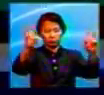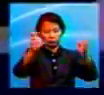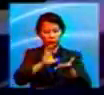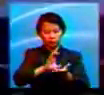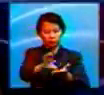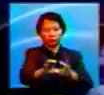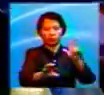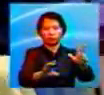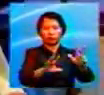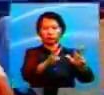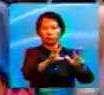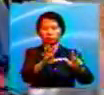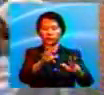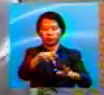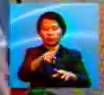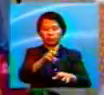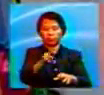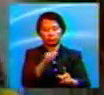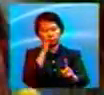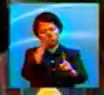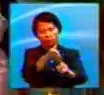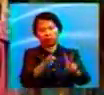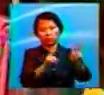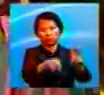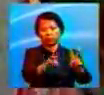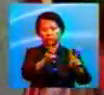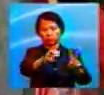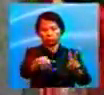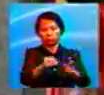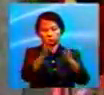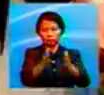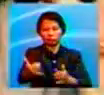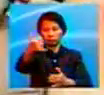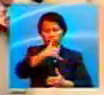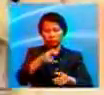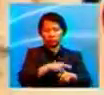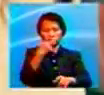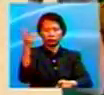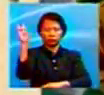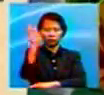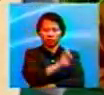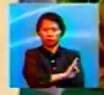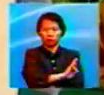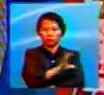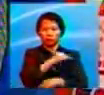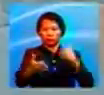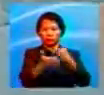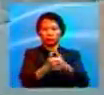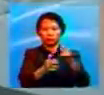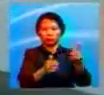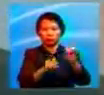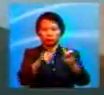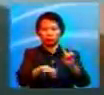pelaburan 360 PNB mensasarkan 2.6 juta pengunjung sepanjang 7 hari penganjurannya sehingga